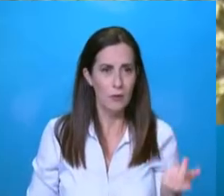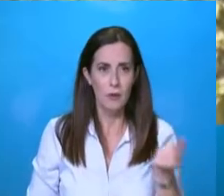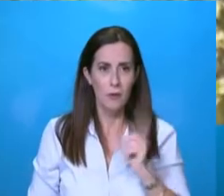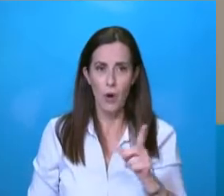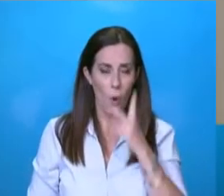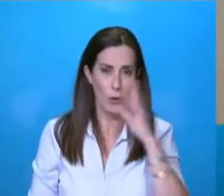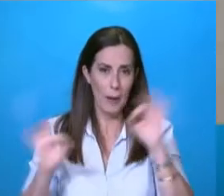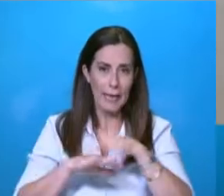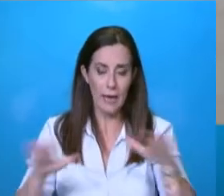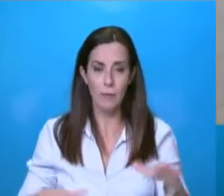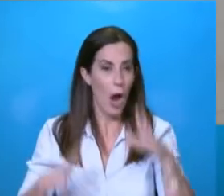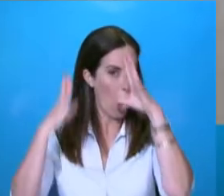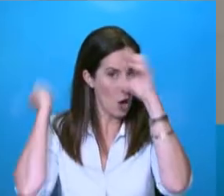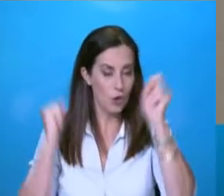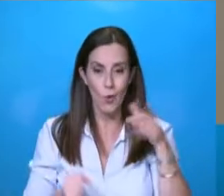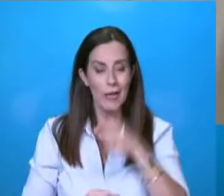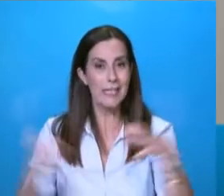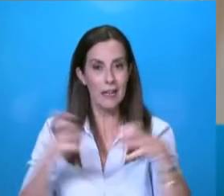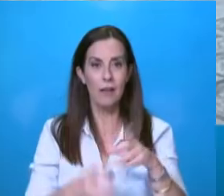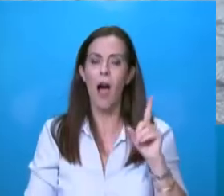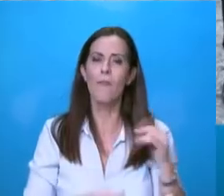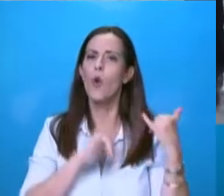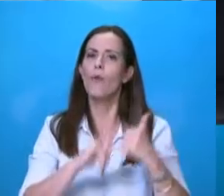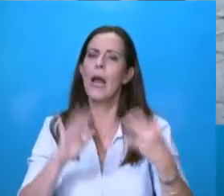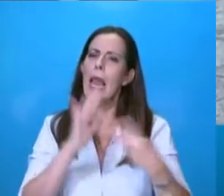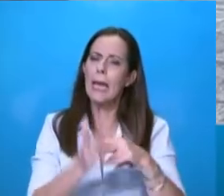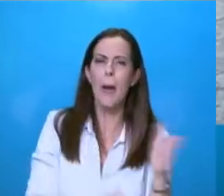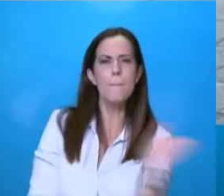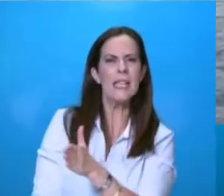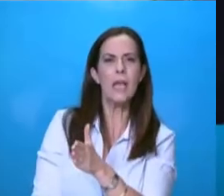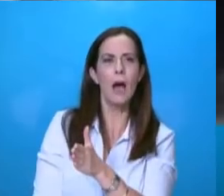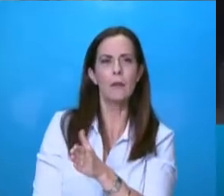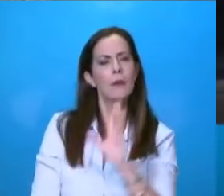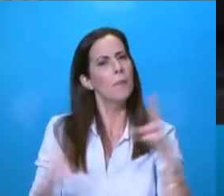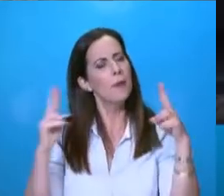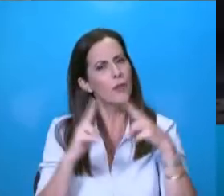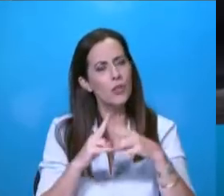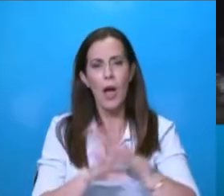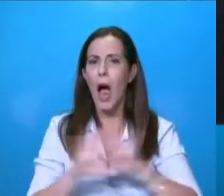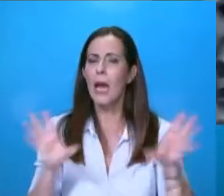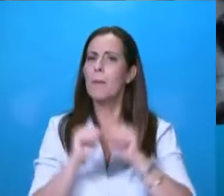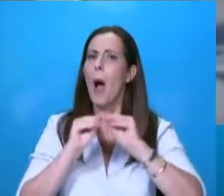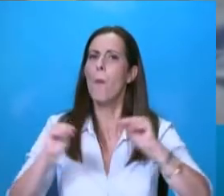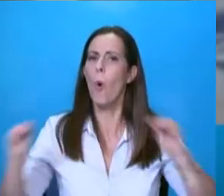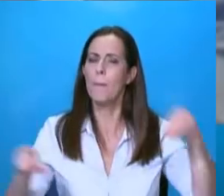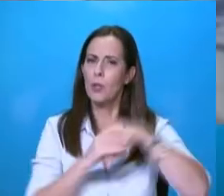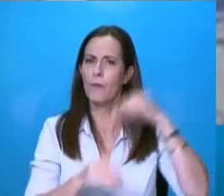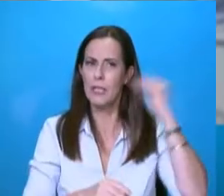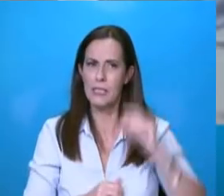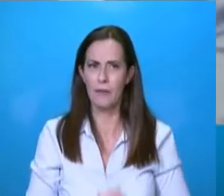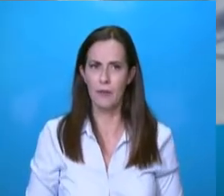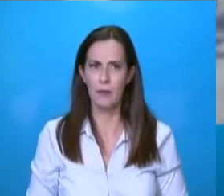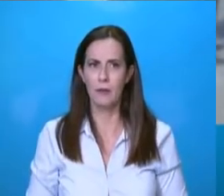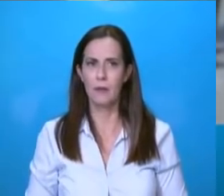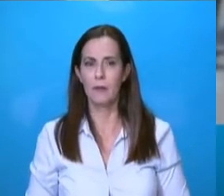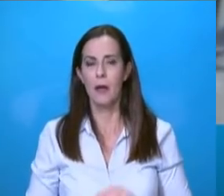ראינו אותם. השגריר לא הוכנס לכיתות, אלא הובא לחדר צדדי שבו התנהל מפגש רק עם מורים בבית הספר. It's